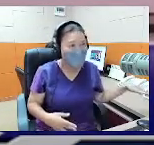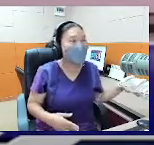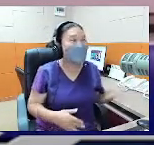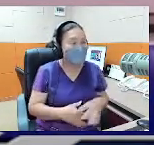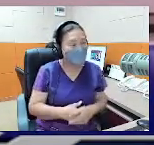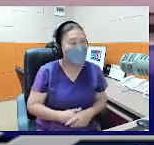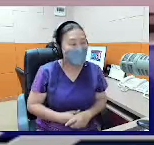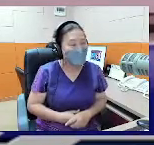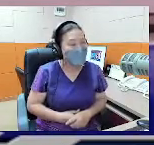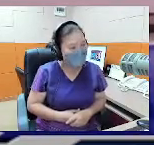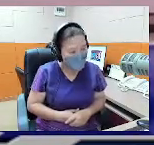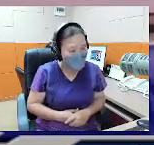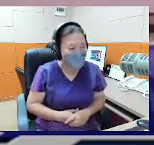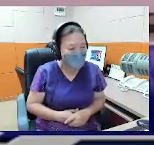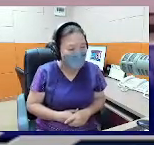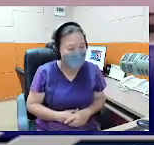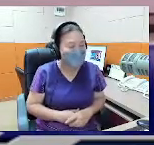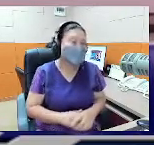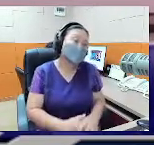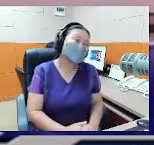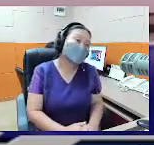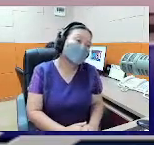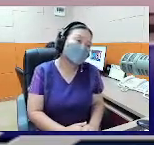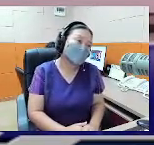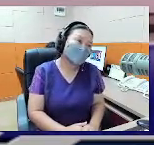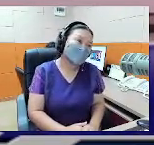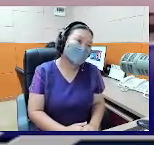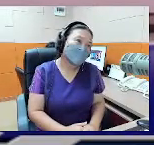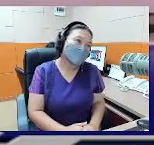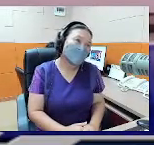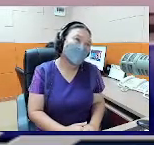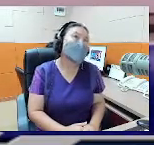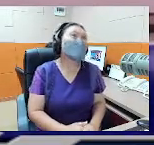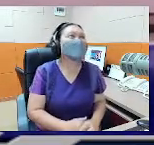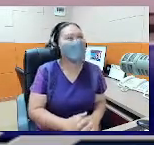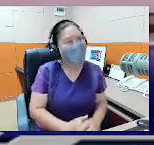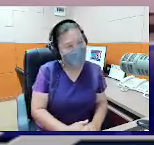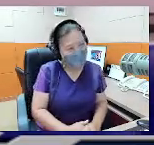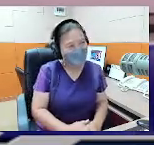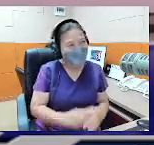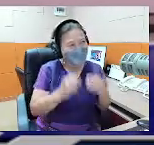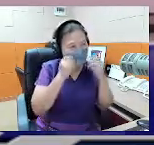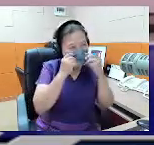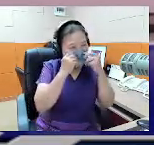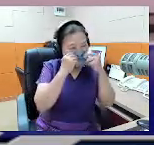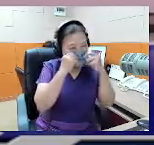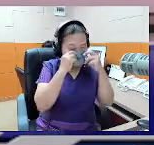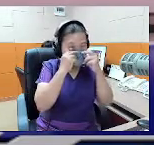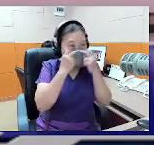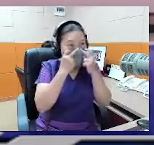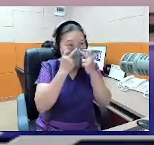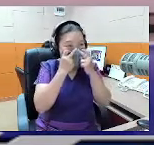มโดยเฉพาะ ก ็ด้วยได้เช่นกันแล้วก็แม้แต่โรงพยาบาลนะคะเขามีการกำหนดมาตรฐานในเรื่องของอาหารสำหรับ